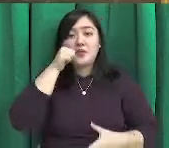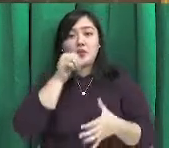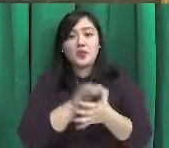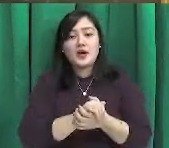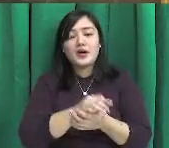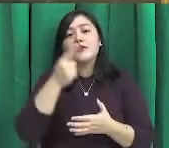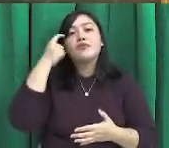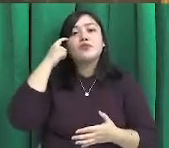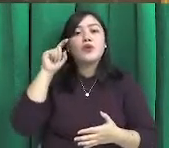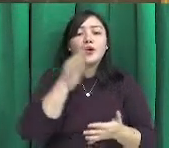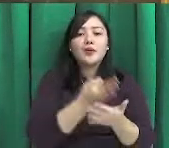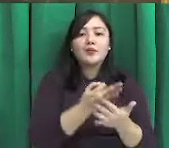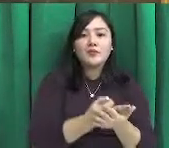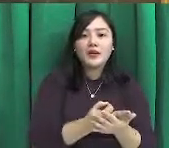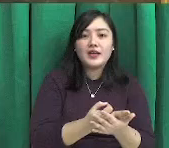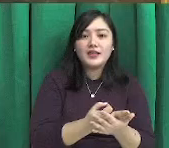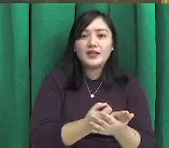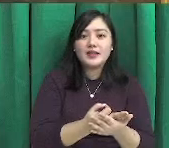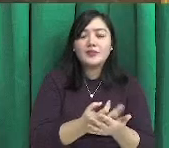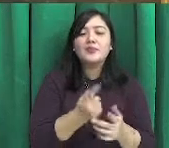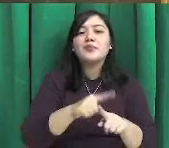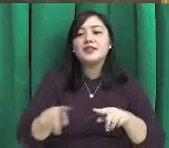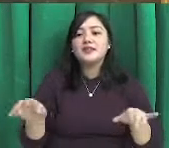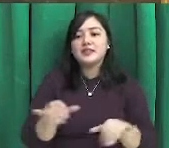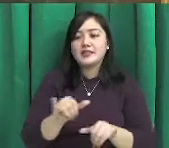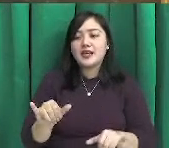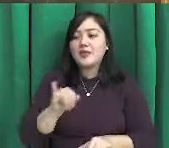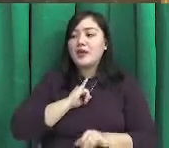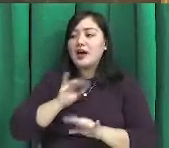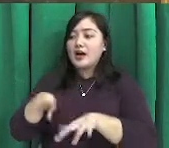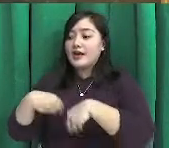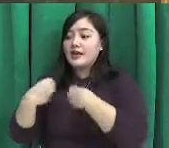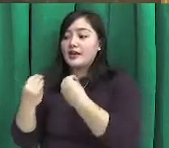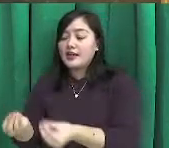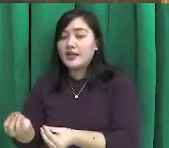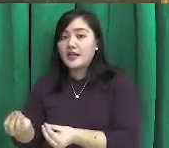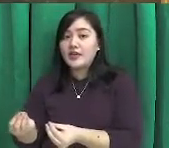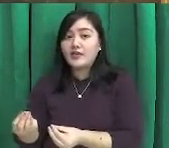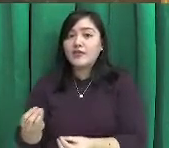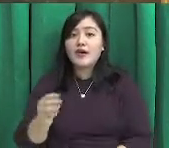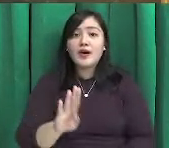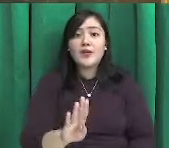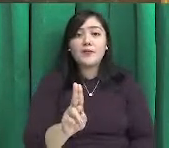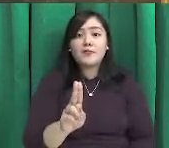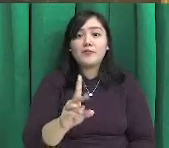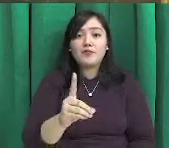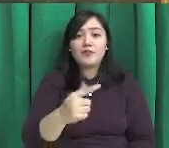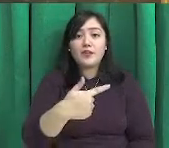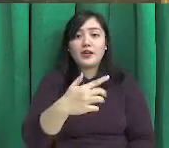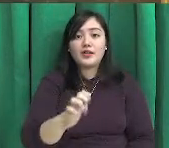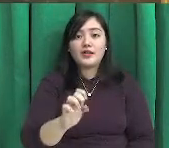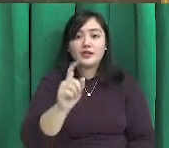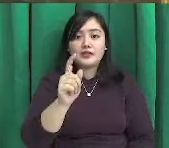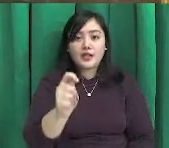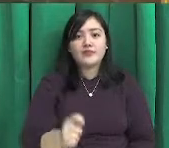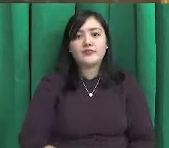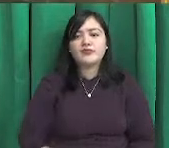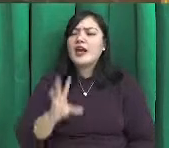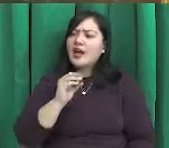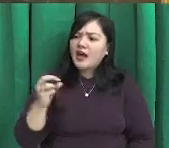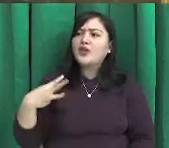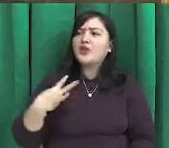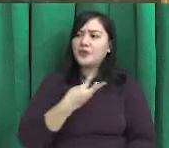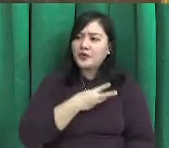ko sa kanya yung support ng church sa akin. Tapos meron din siya mga blessing. Ito, sabi niya, dinagdag ko rito sa